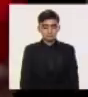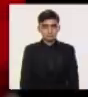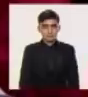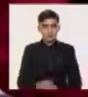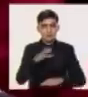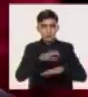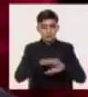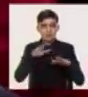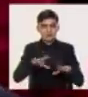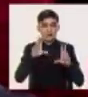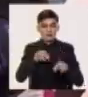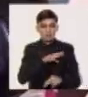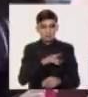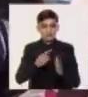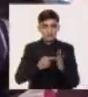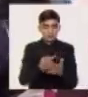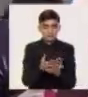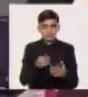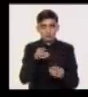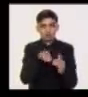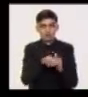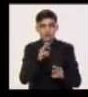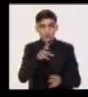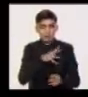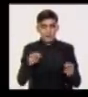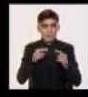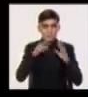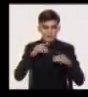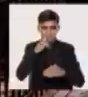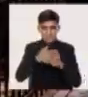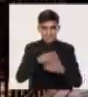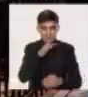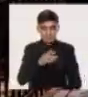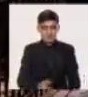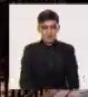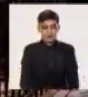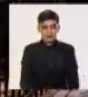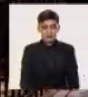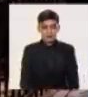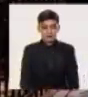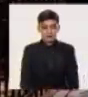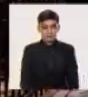В банке пообещали ответить на требования вкладчиков пирамид в ближайшие дни.